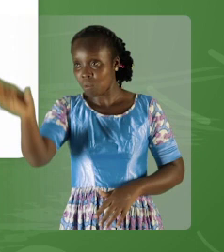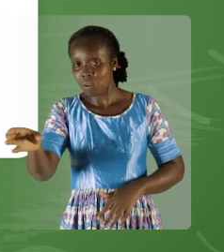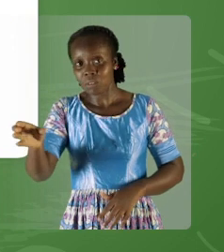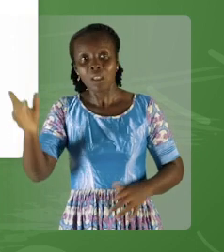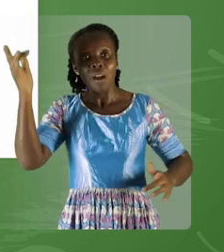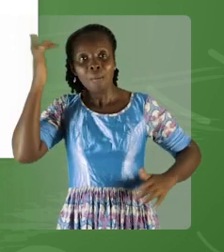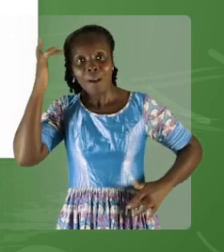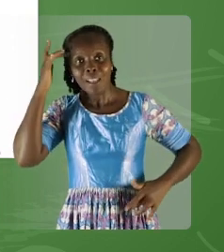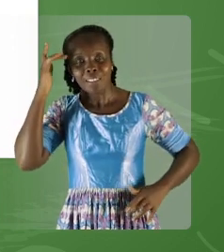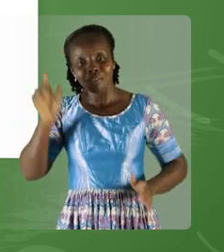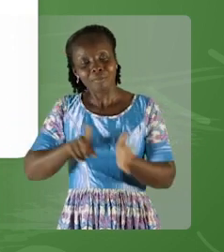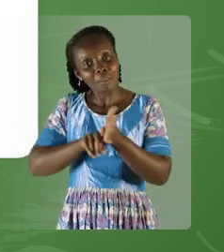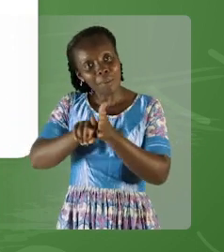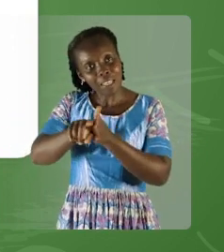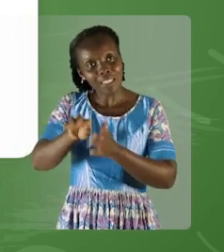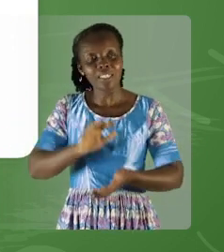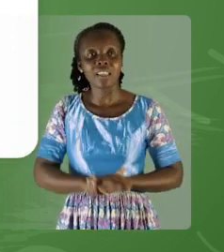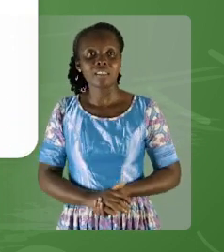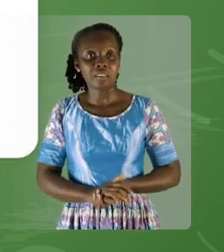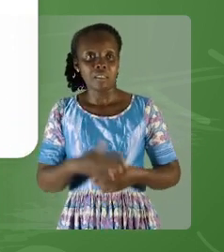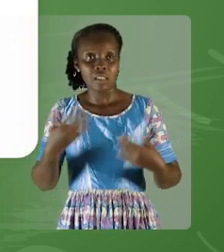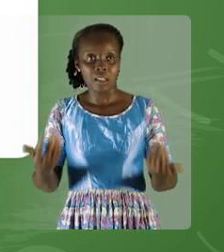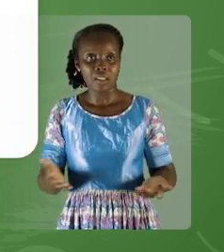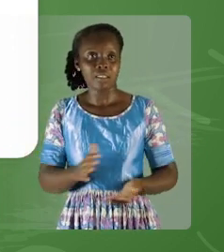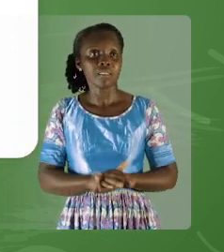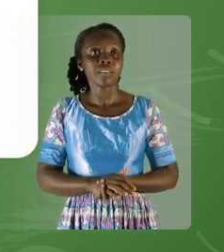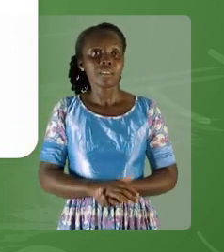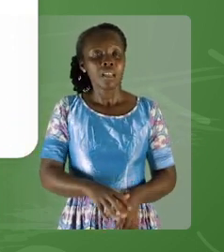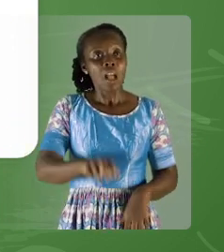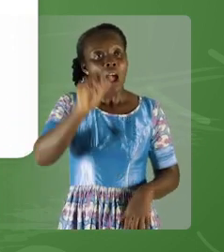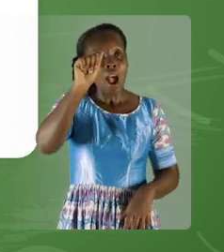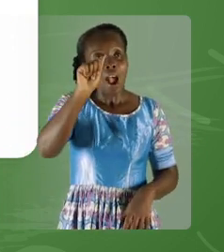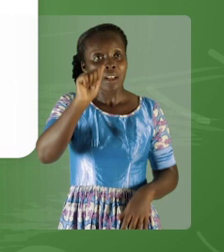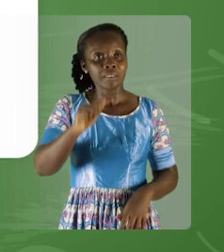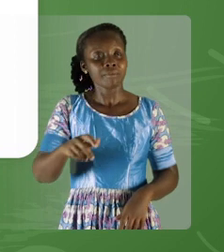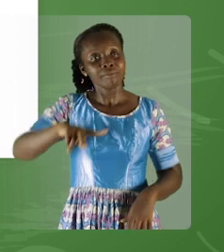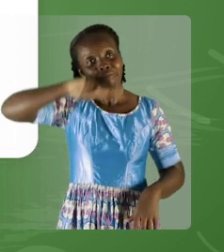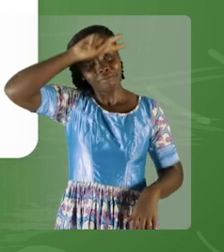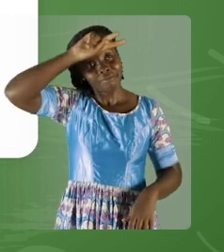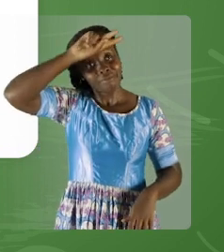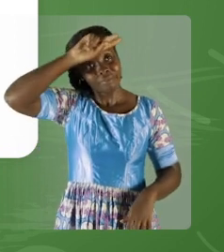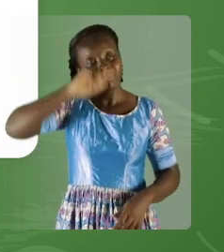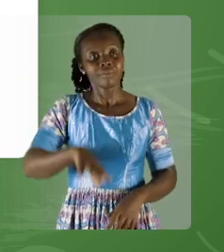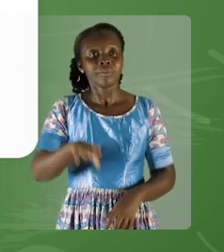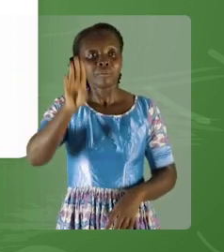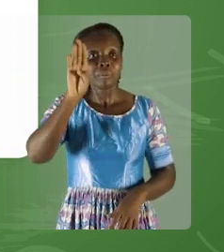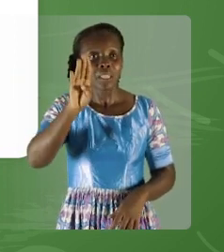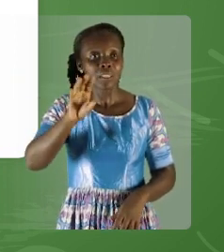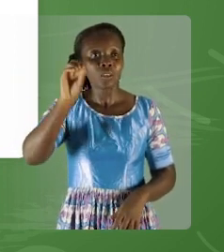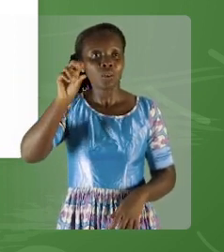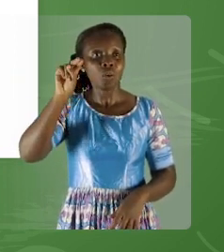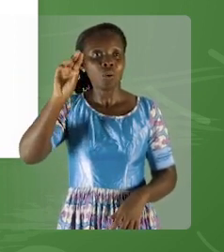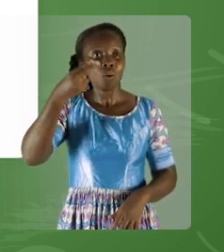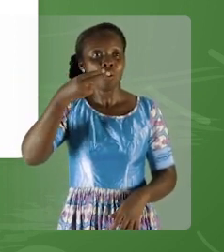les maladies parasitaires. Nous allons ranger au petit A le paludisme, petit